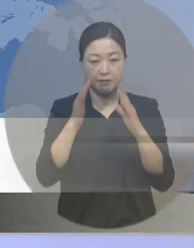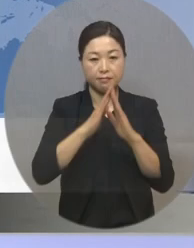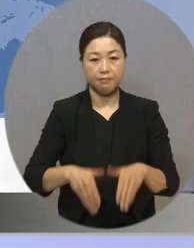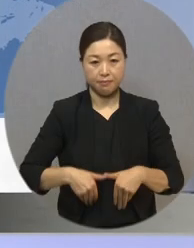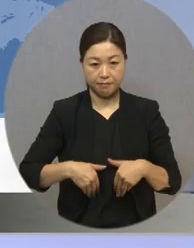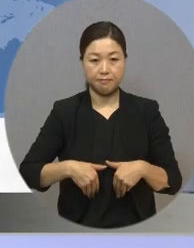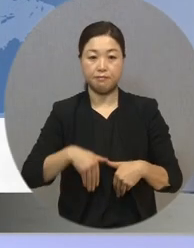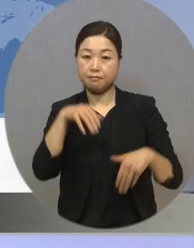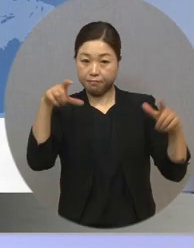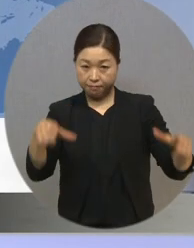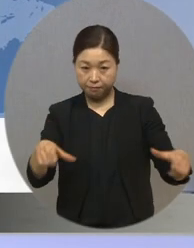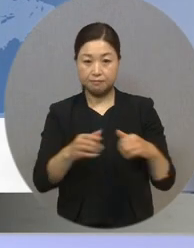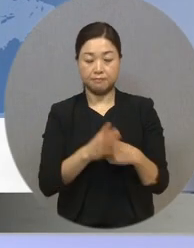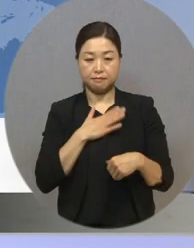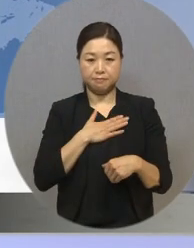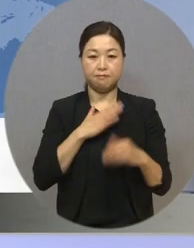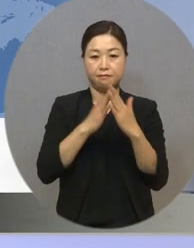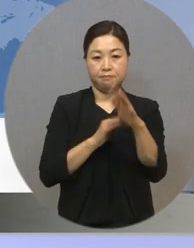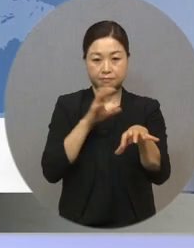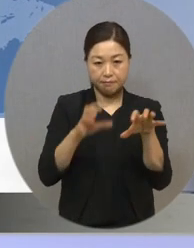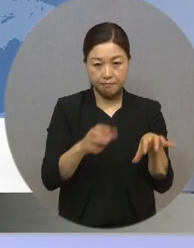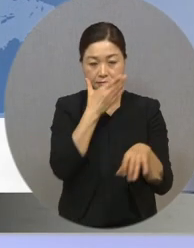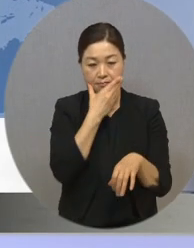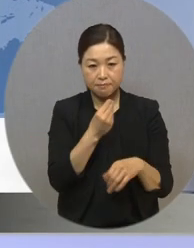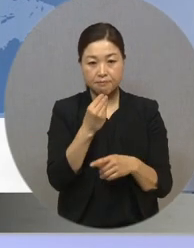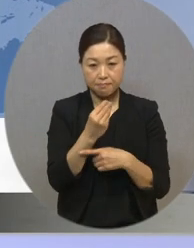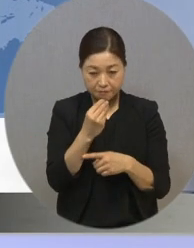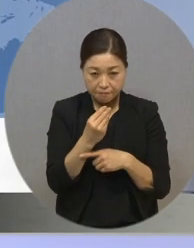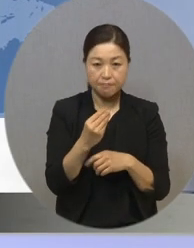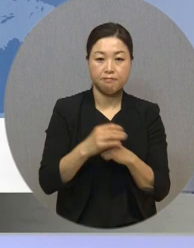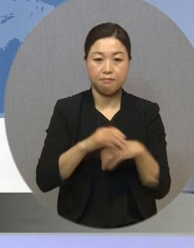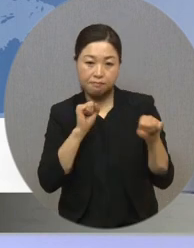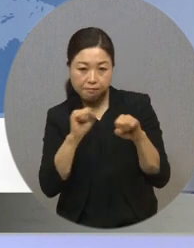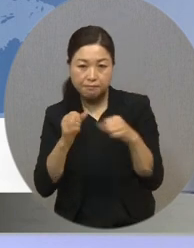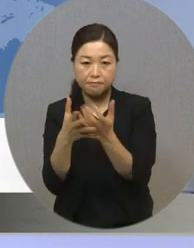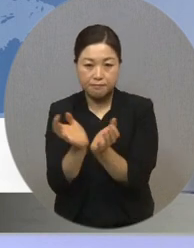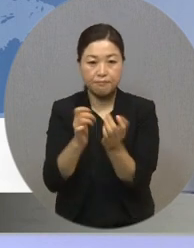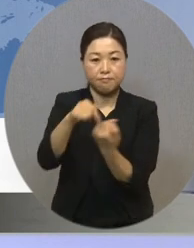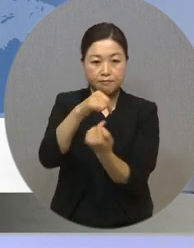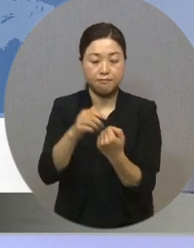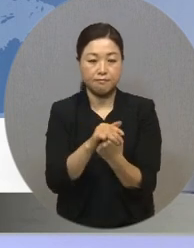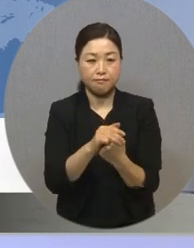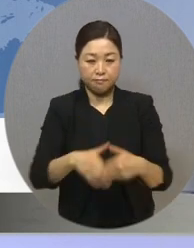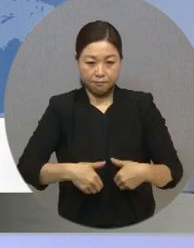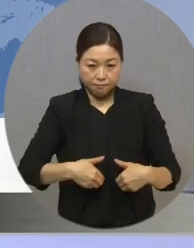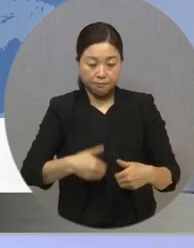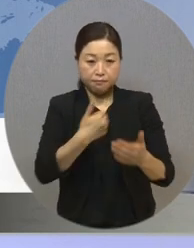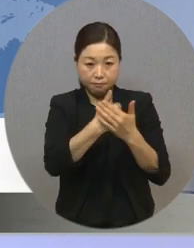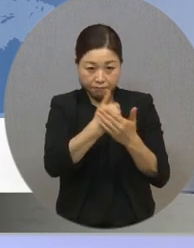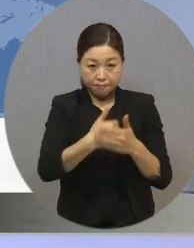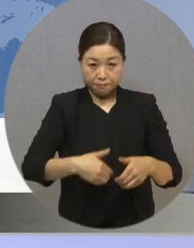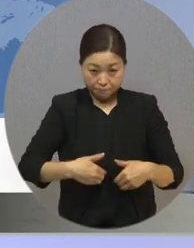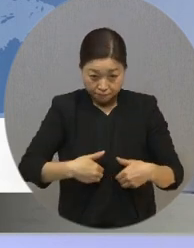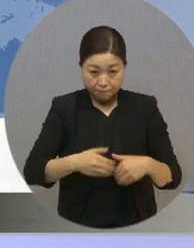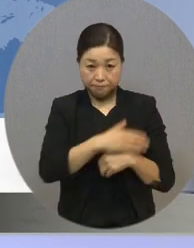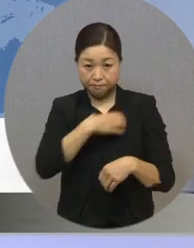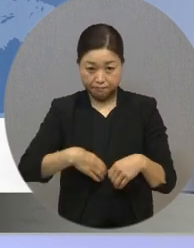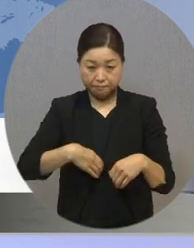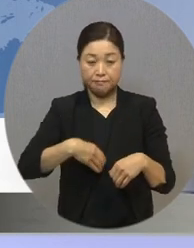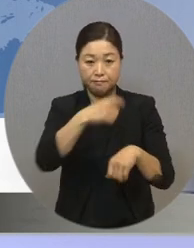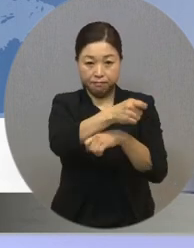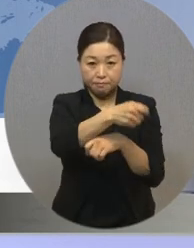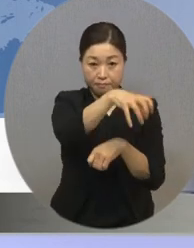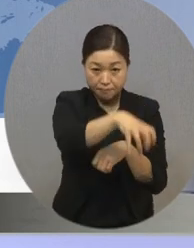전라남도에서는 우리 동네 복지 기동대를 운영하고 있는데요 도움이 필요한 도민이 읍면동 주민센터나